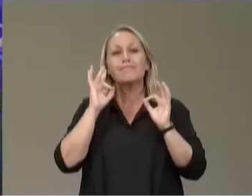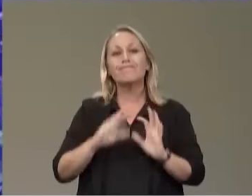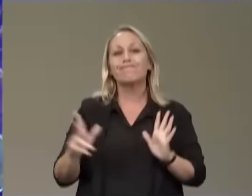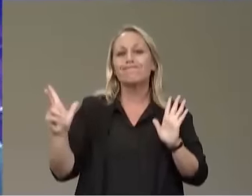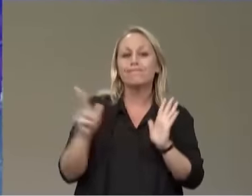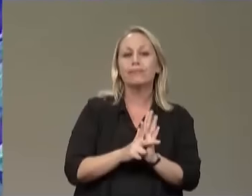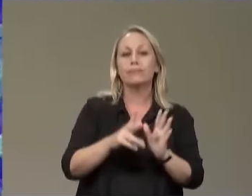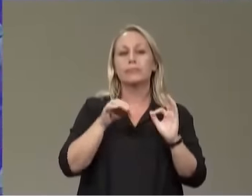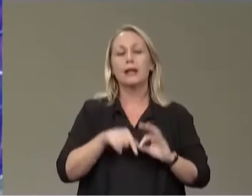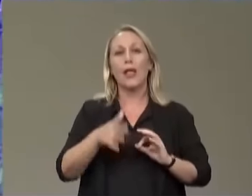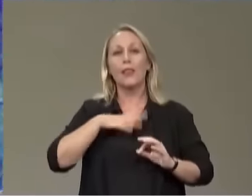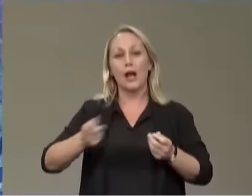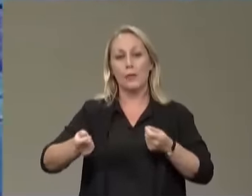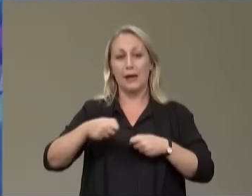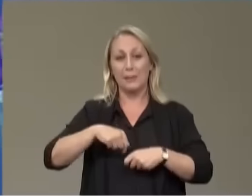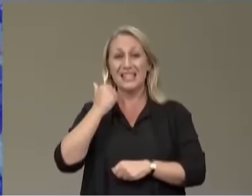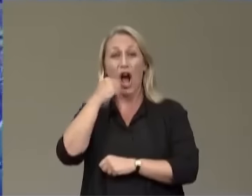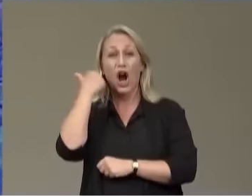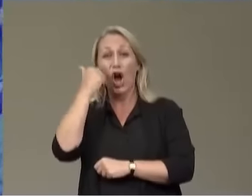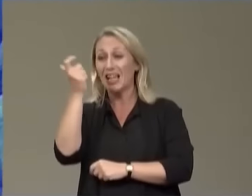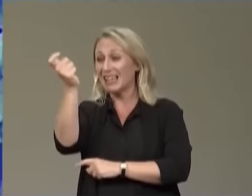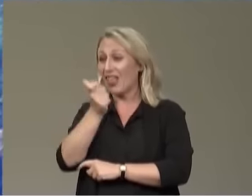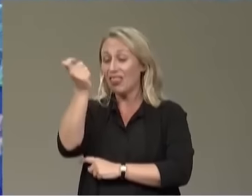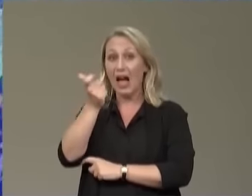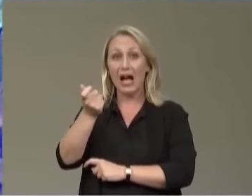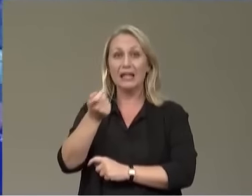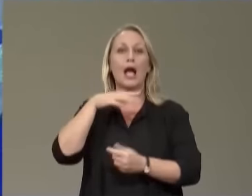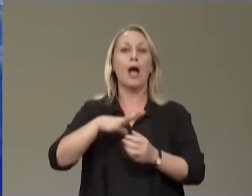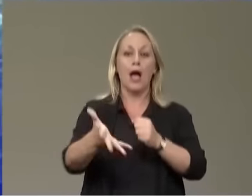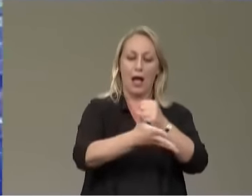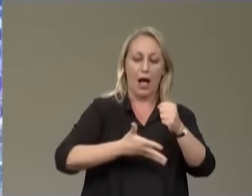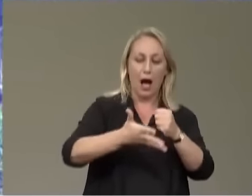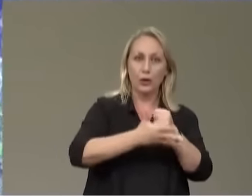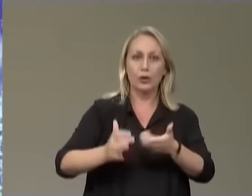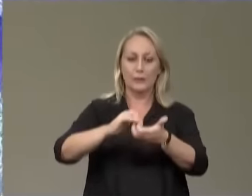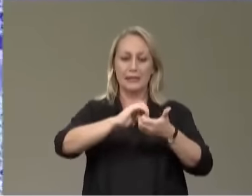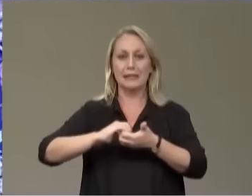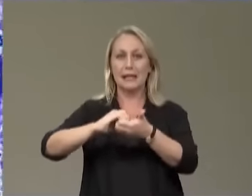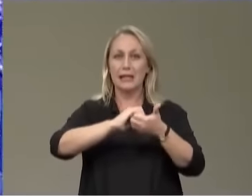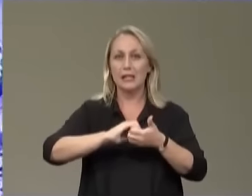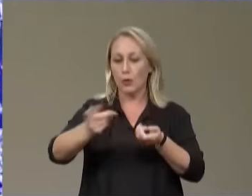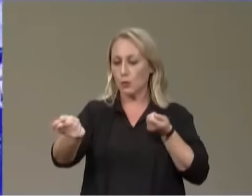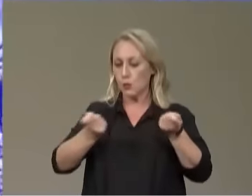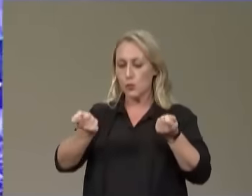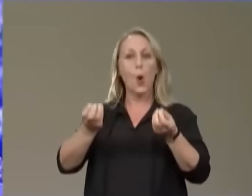σύστημα διαχείρισης των κόκκινων δανείων αγροτών και συνεταιρισμών, ώστε με